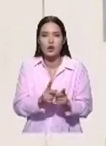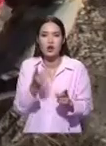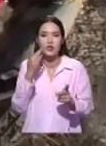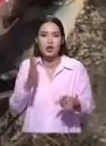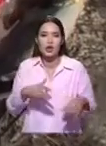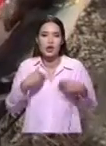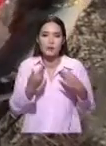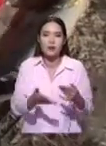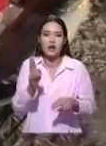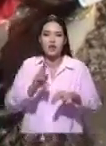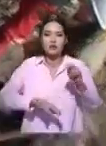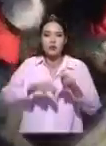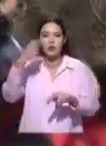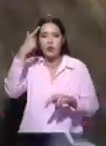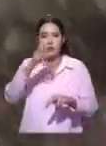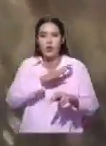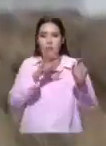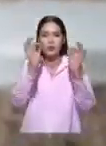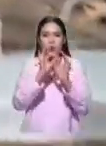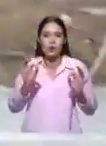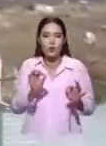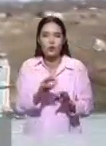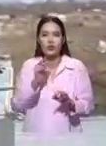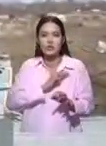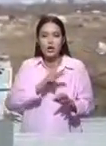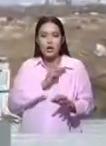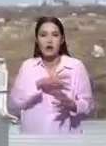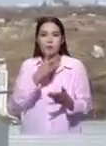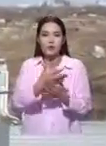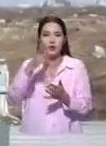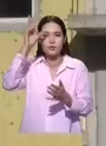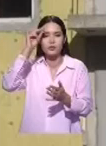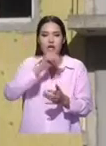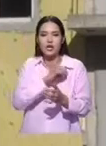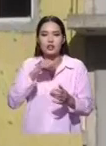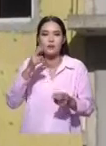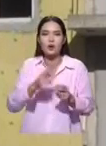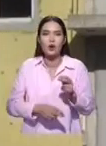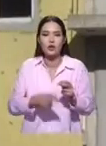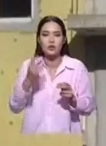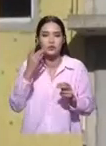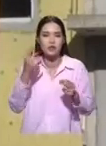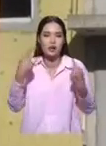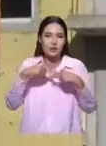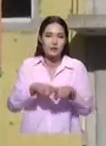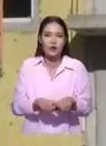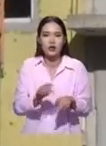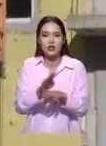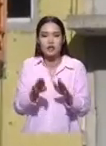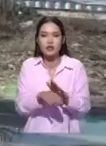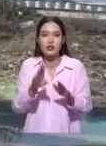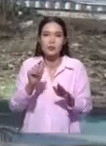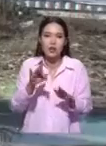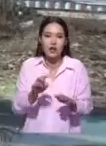представители застройщика сообщили, что на объекте ведутся работы и рассматривают даты начала и окончания монолитных работ по возведению паркинга,